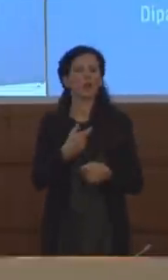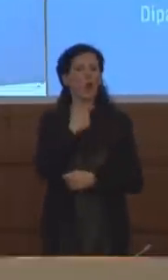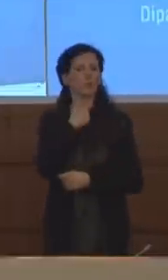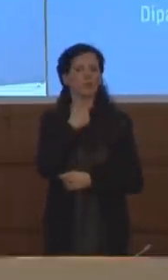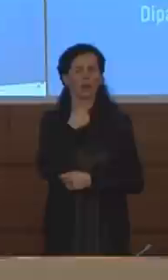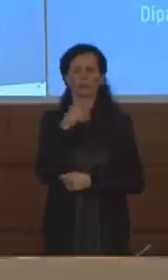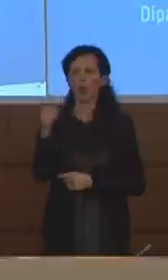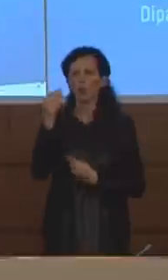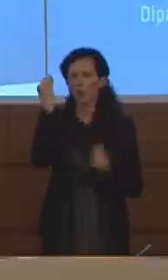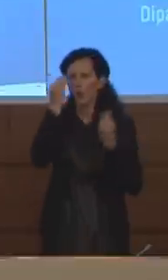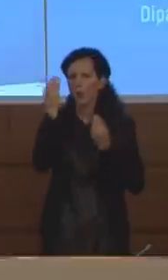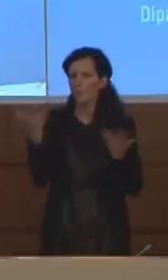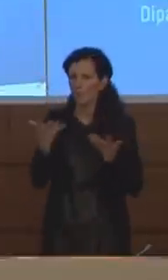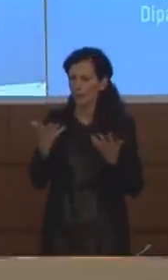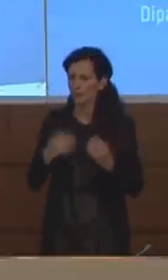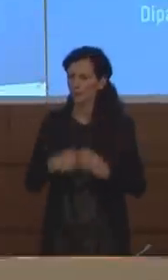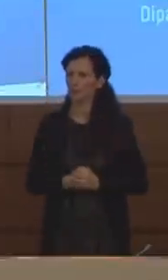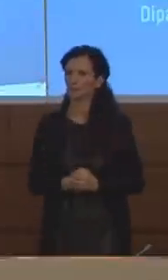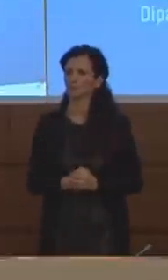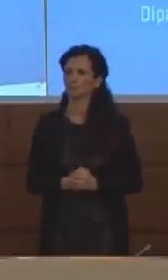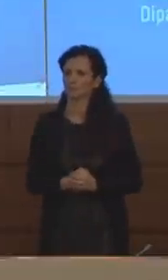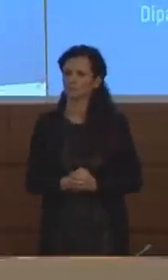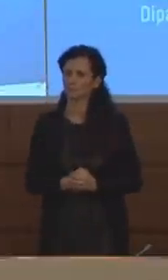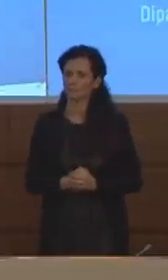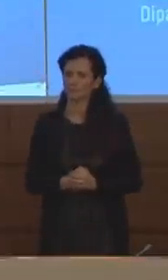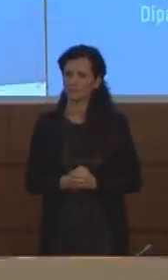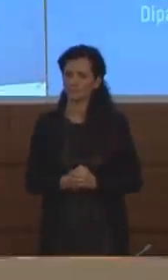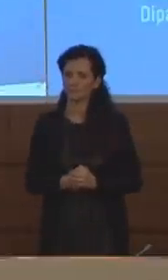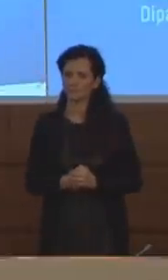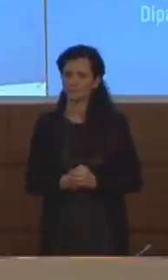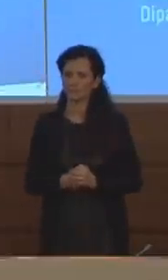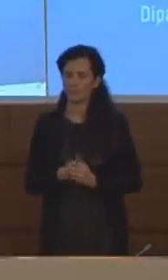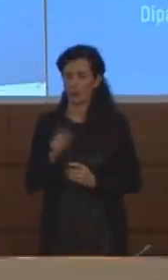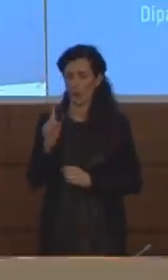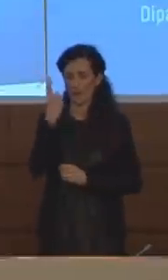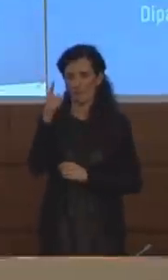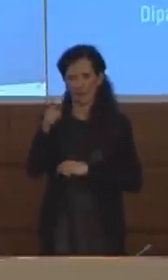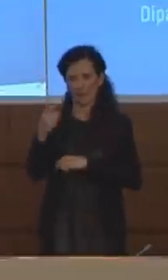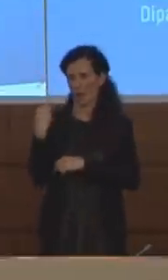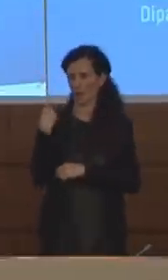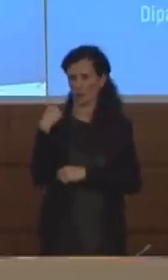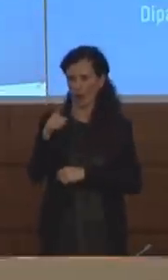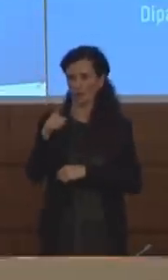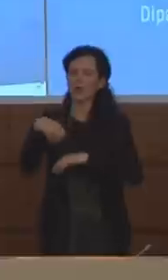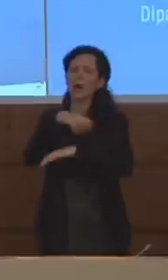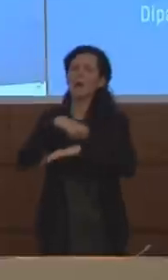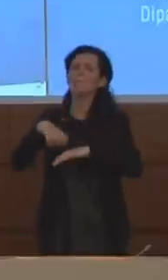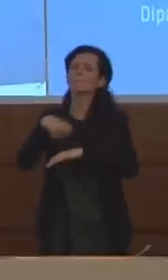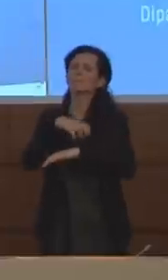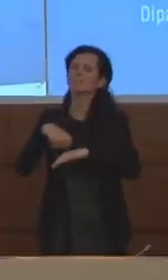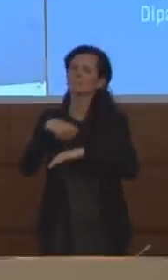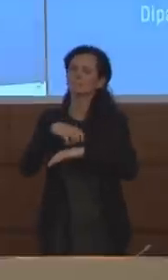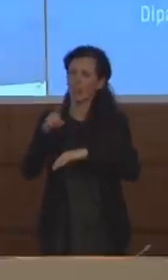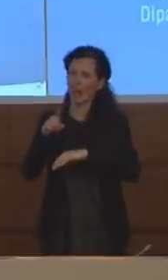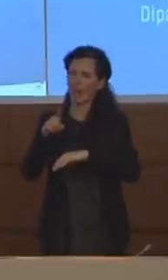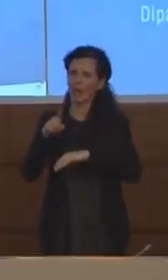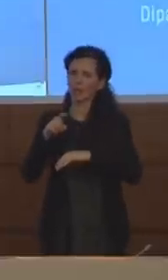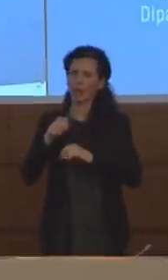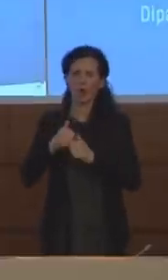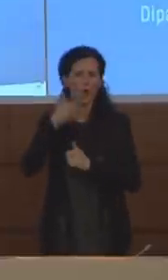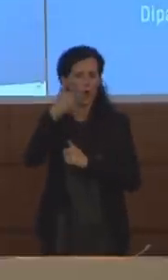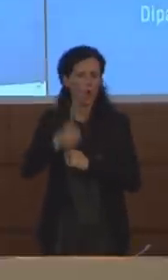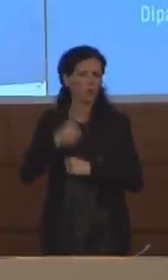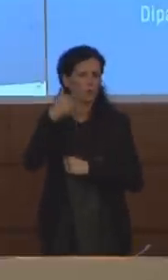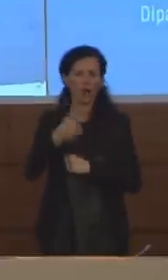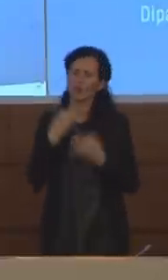ora parte la prima domanda perché più semplice credo che il ministero come ogni anno sta approntando le circolari per